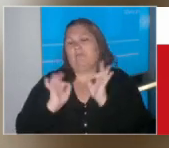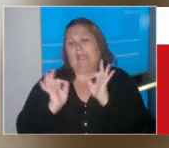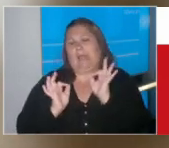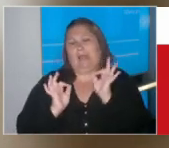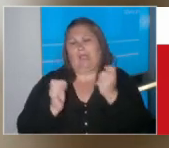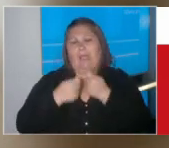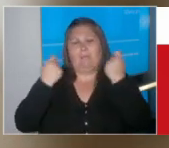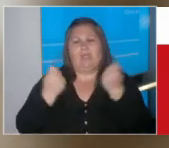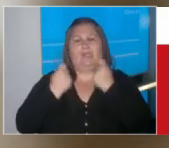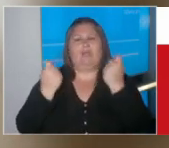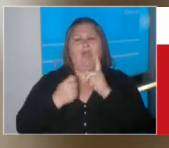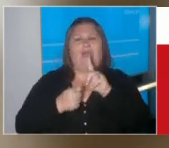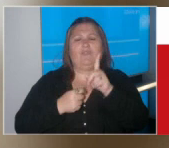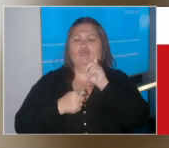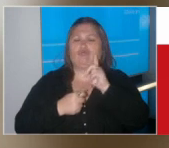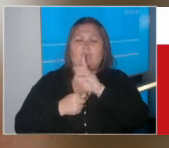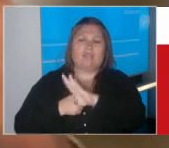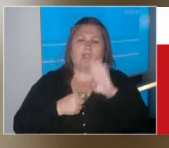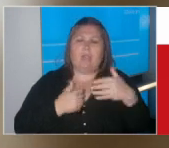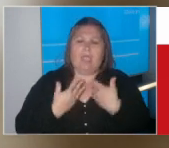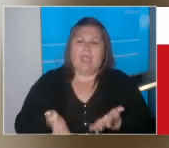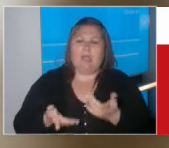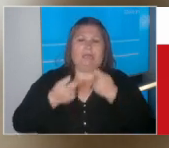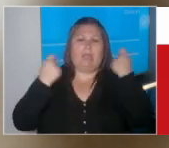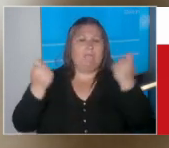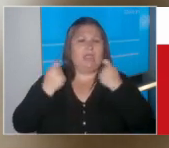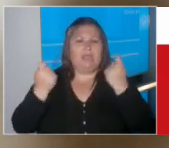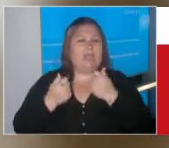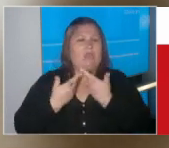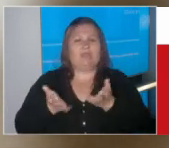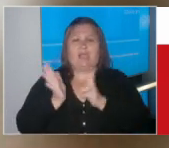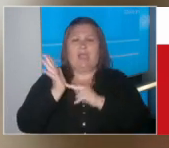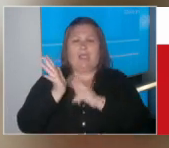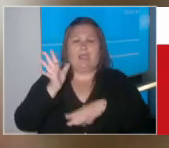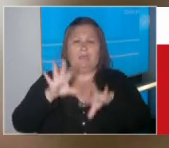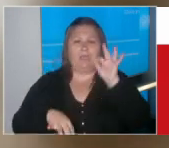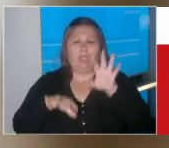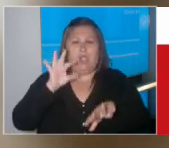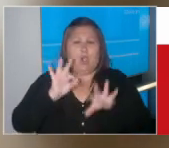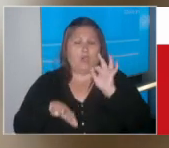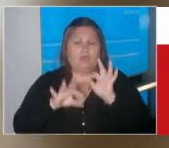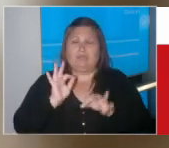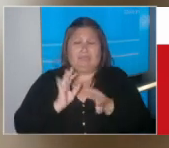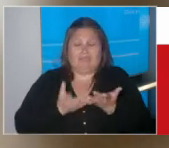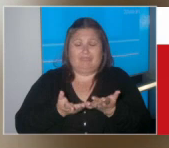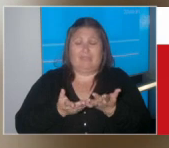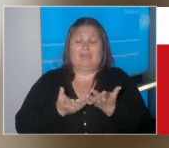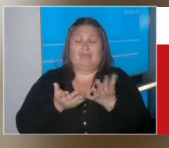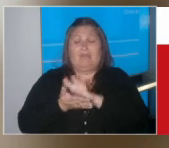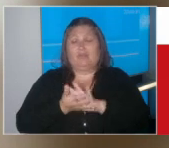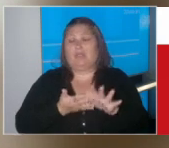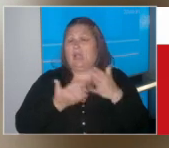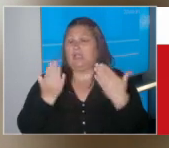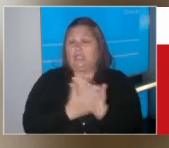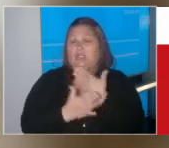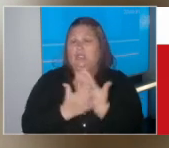אחת, עוד לא אמרו אפילו את השם נתניהו, אין עוד קמפיינים, אין עוד תאריכים לפריימריז אפילו, זה עוד לא קמפיין, זה פשוט החדשות, ואנחנו שומעים